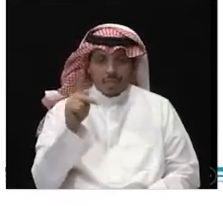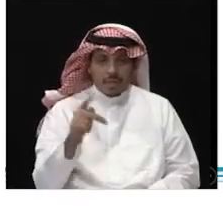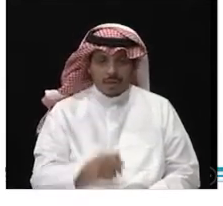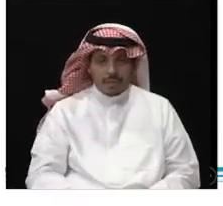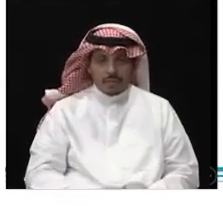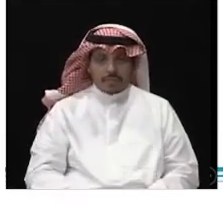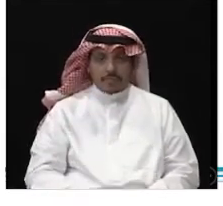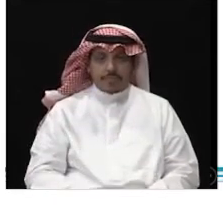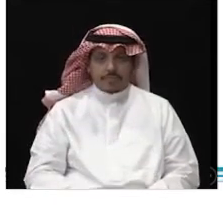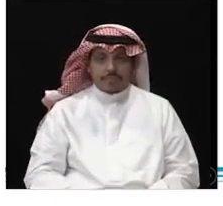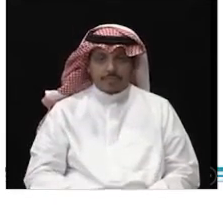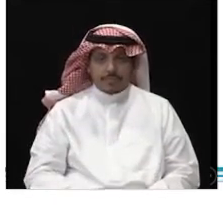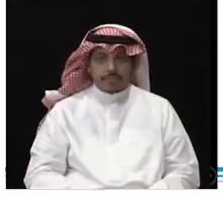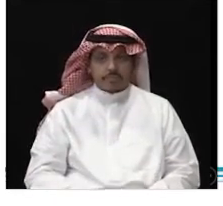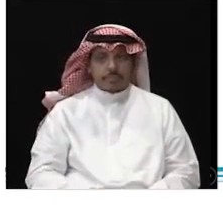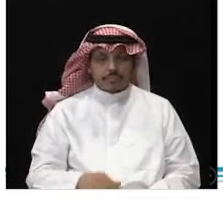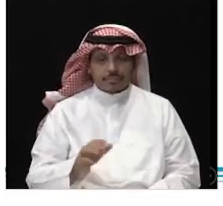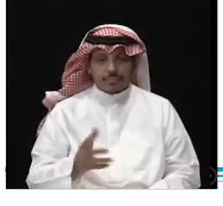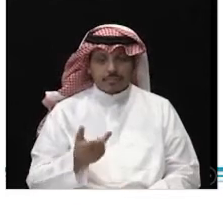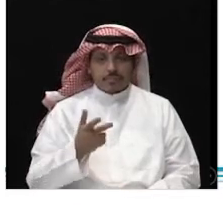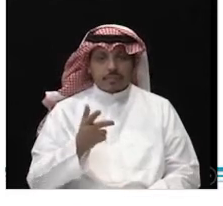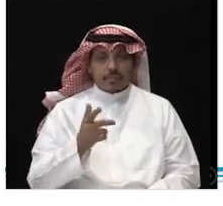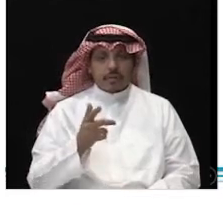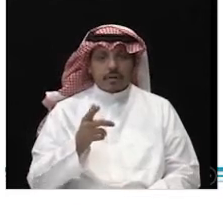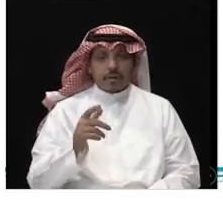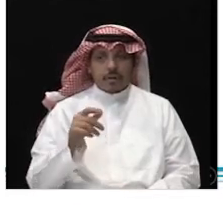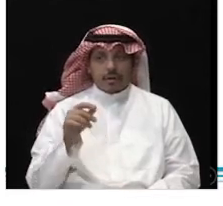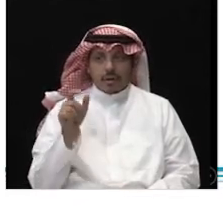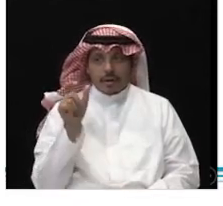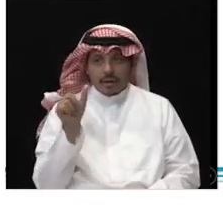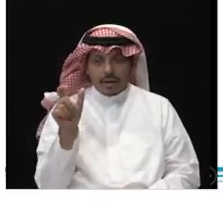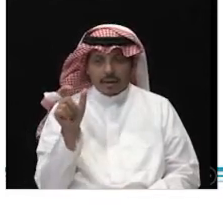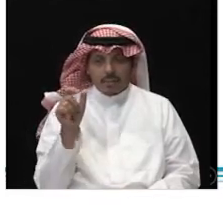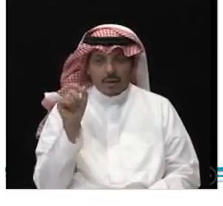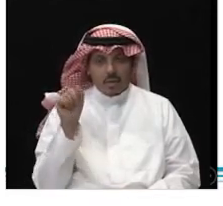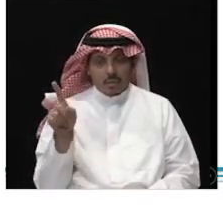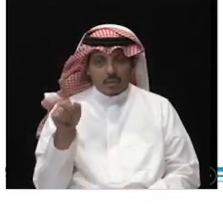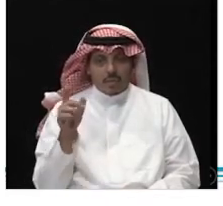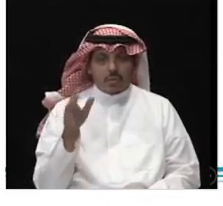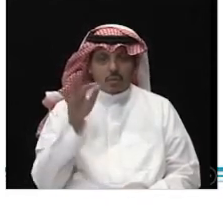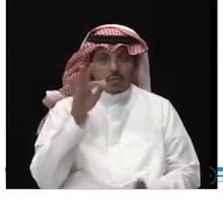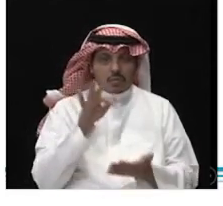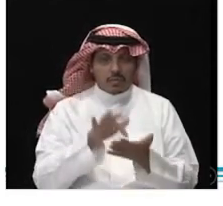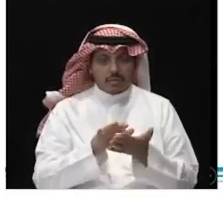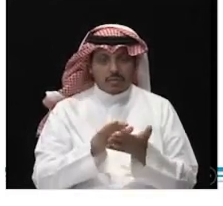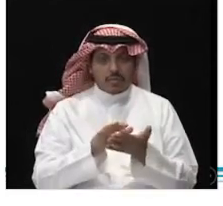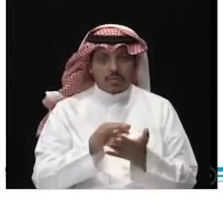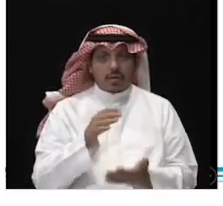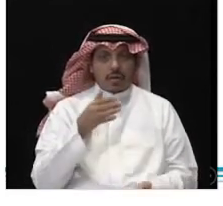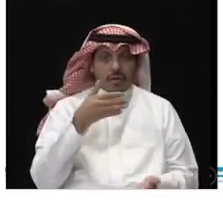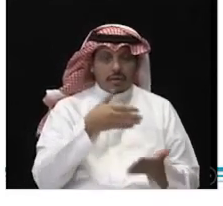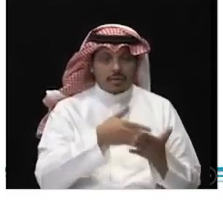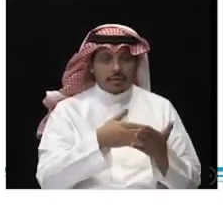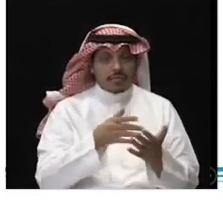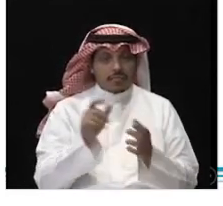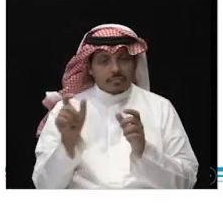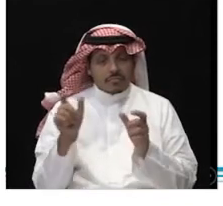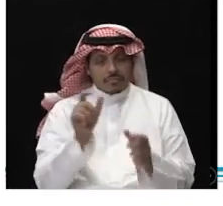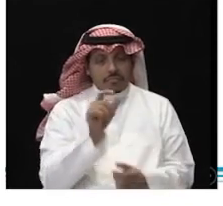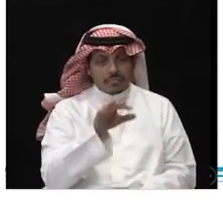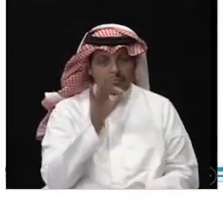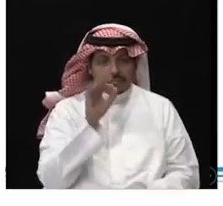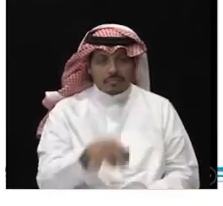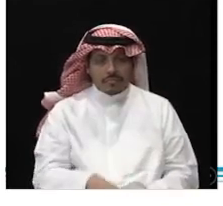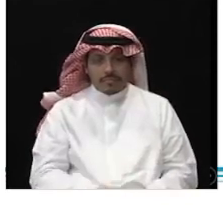من الكلمة سواء أكان في أول الكلمة أو وسط الكلمة أو في آخر الكلمة،